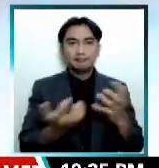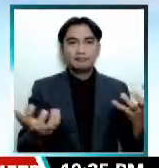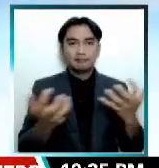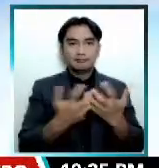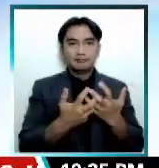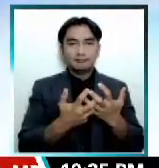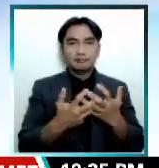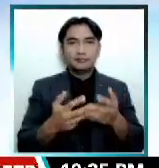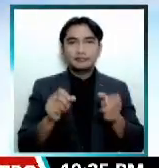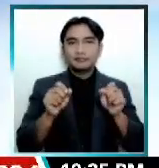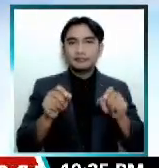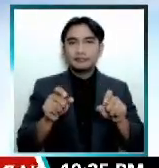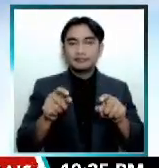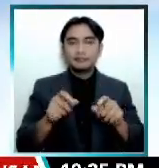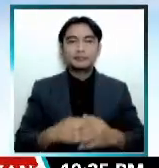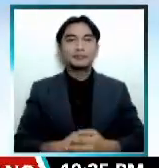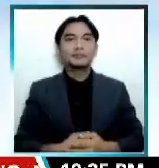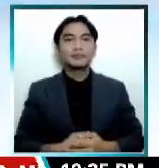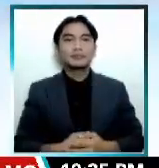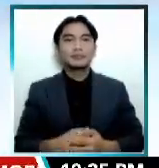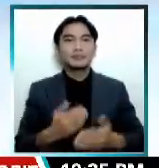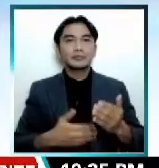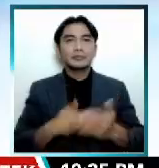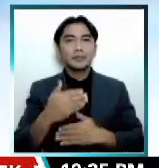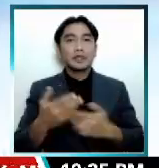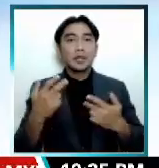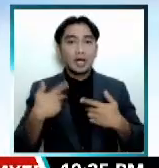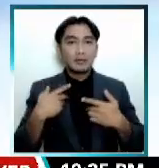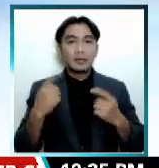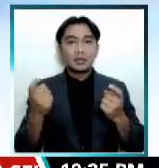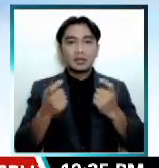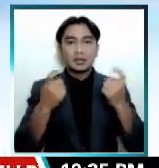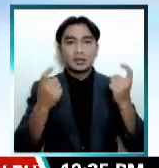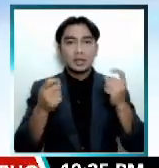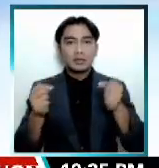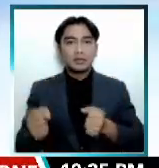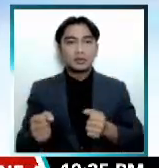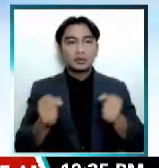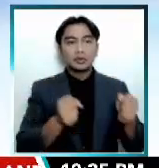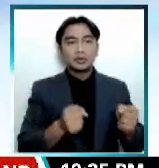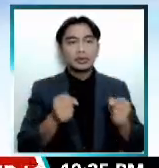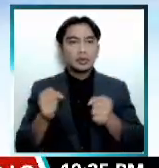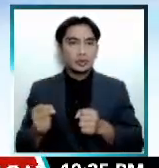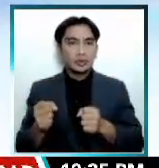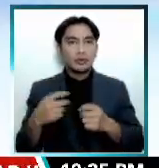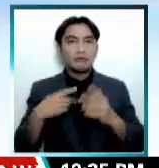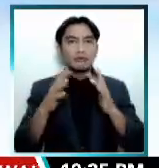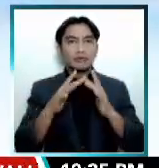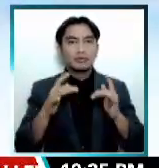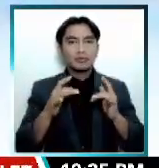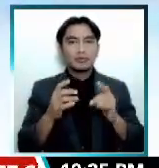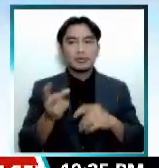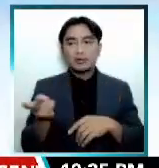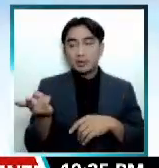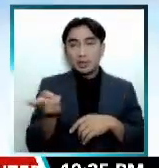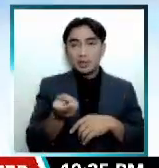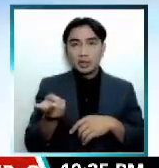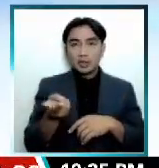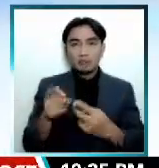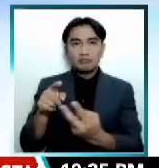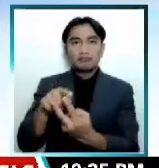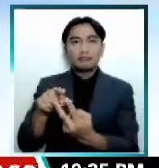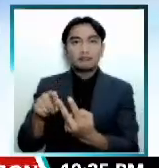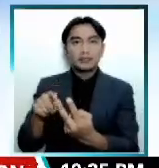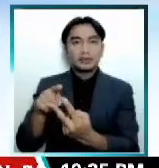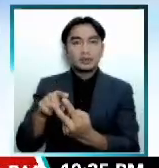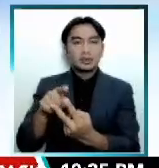Sa gitna ng selebrasyon ng Sinulog Festival, may tila hindi pagkakaunawaan sina Cebu Governor Gwen Garcia at Cebu